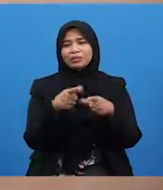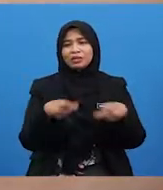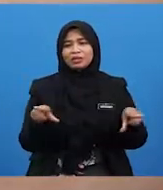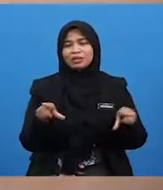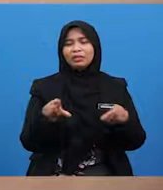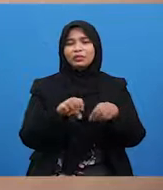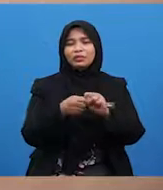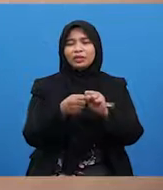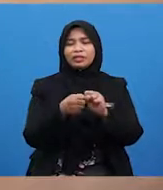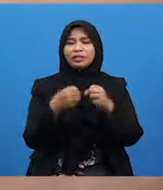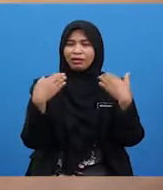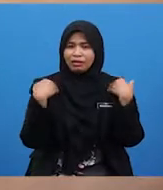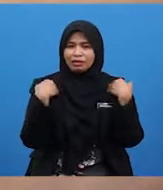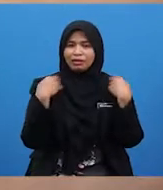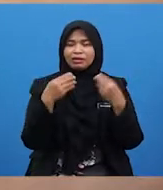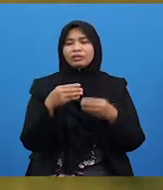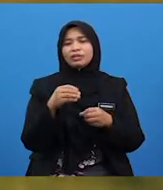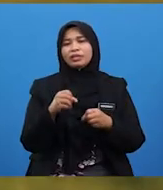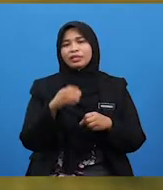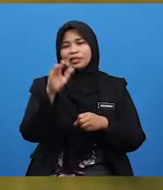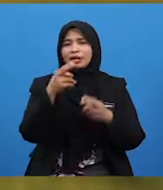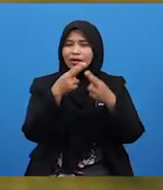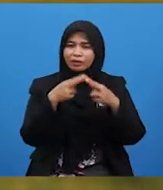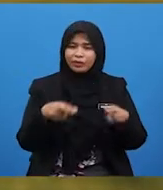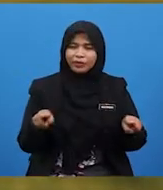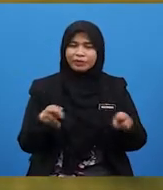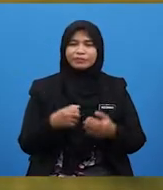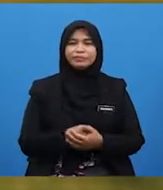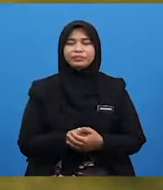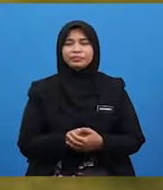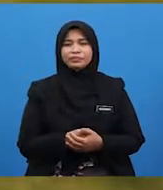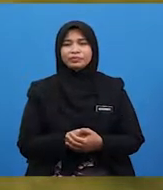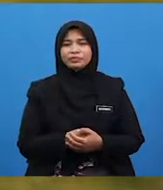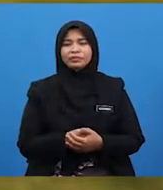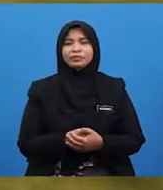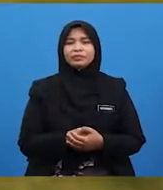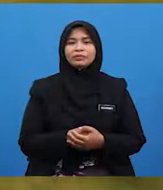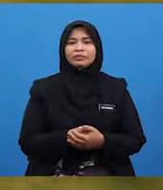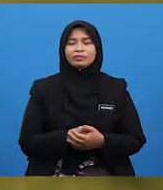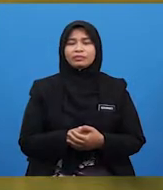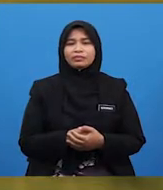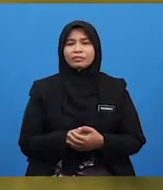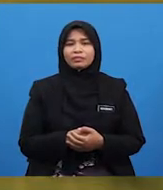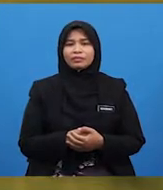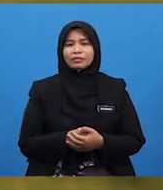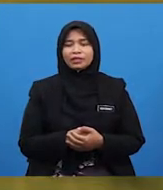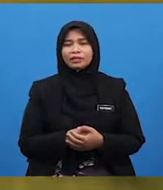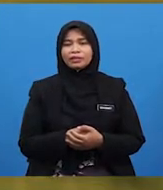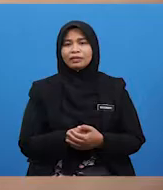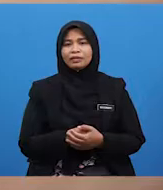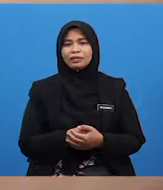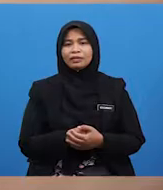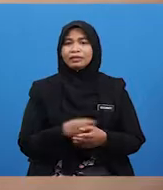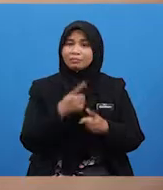suasana yang harmoni di kawasan kejiranan. Encik Kamal, ia juga akan memupuh perpaduan antara jiran. Betul tak, Encik